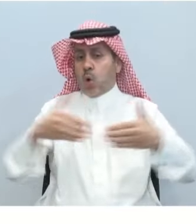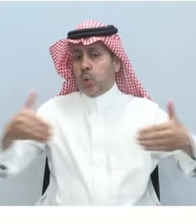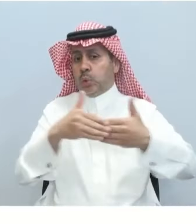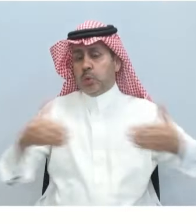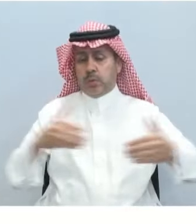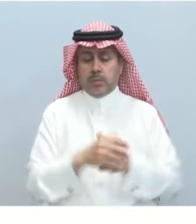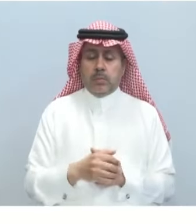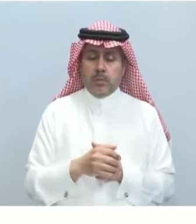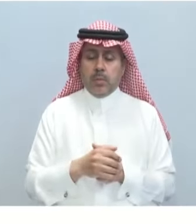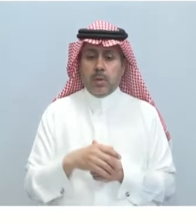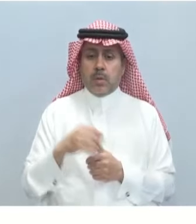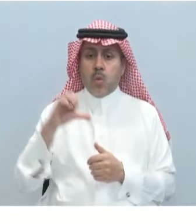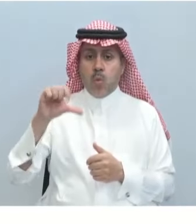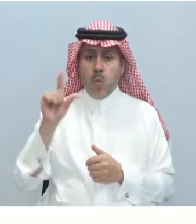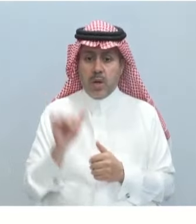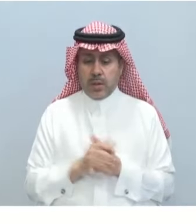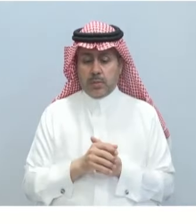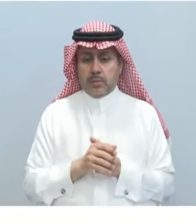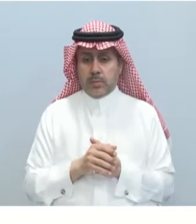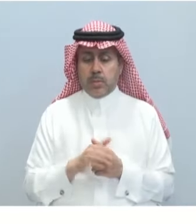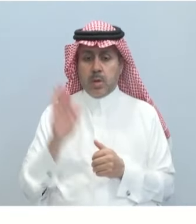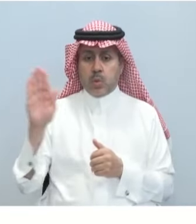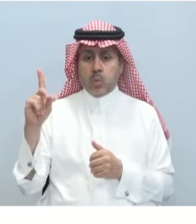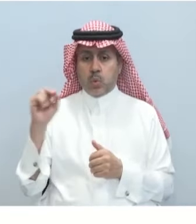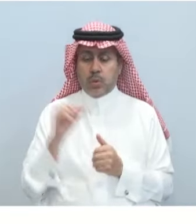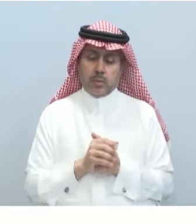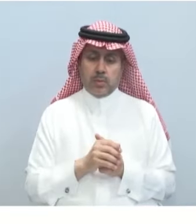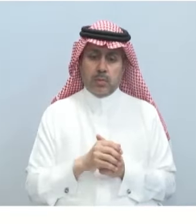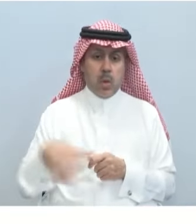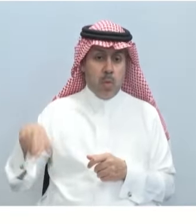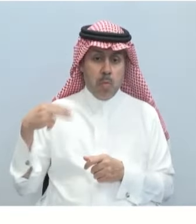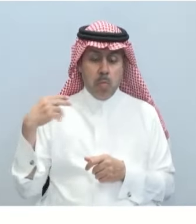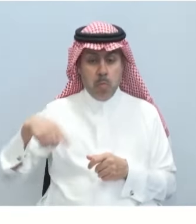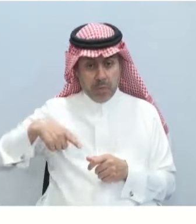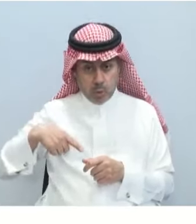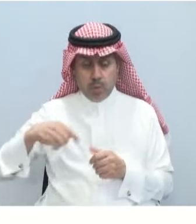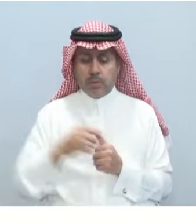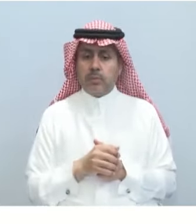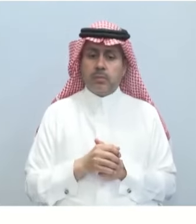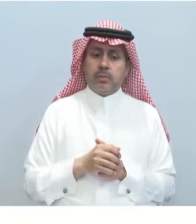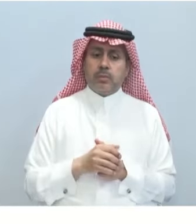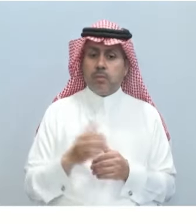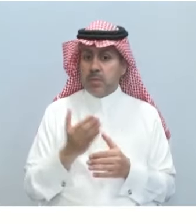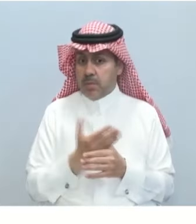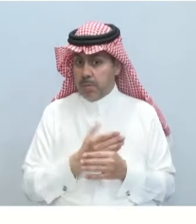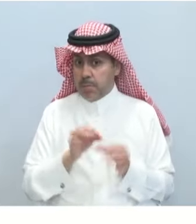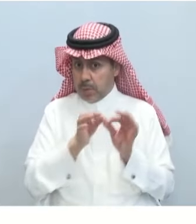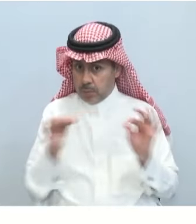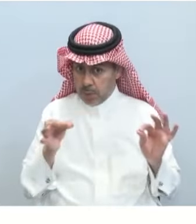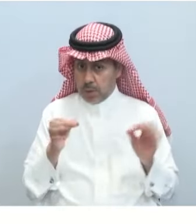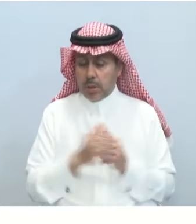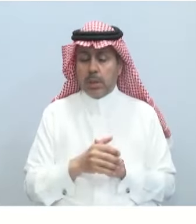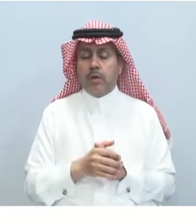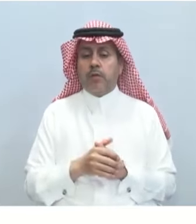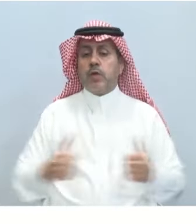ما له من ولايه عليه او سلطه او مسؤوليه او بسبب ما يربطهما من علاقه